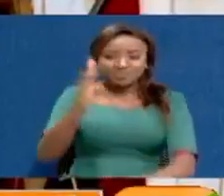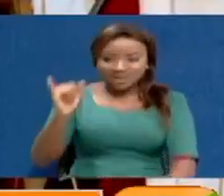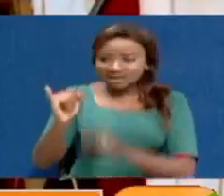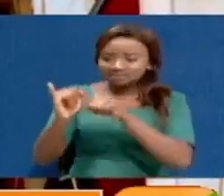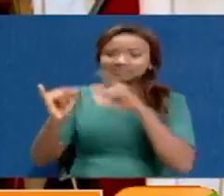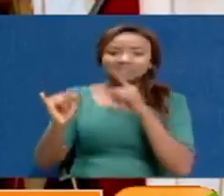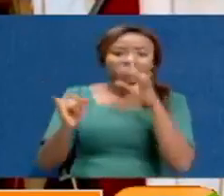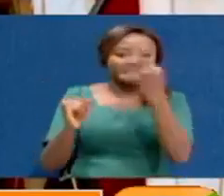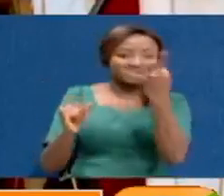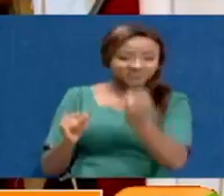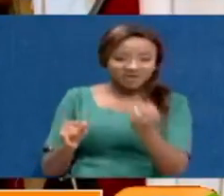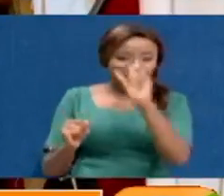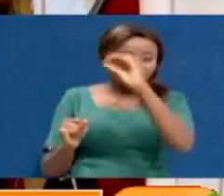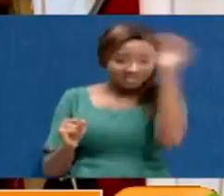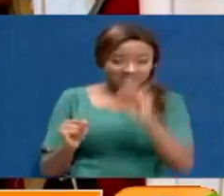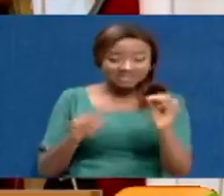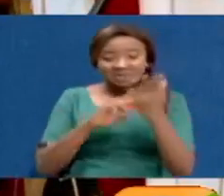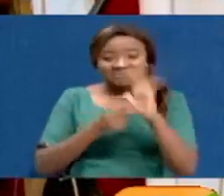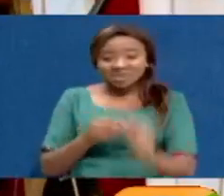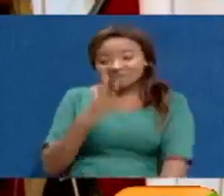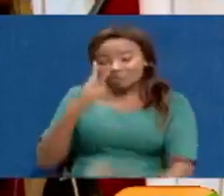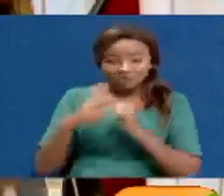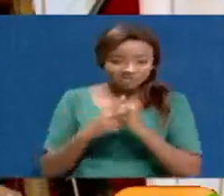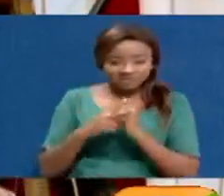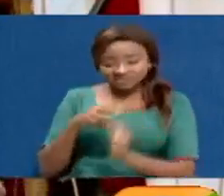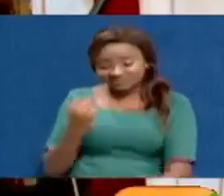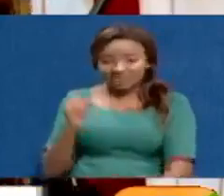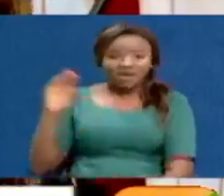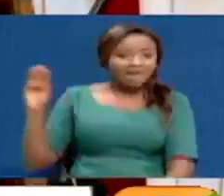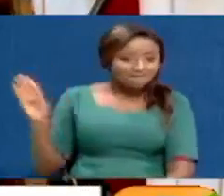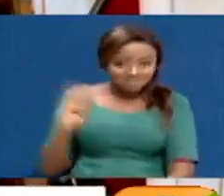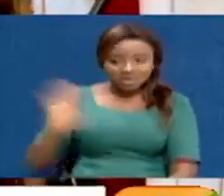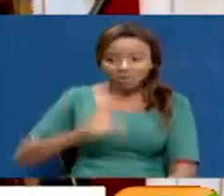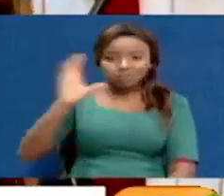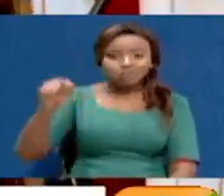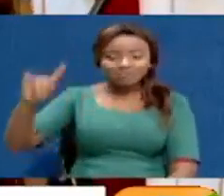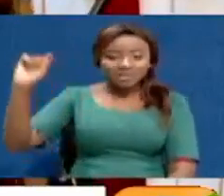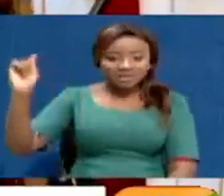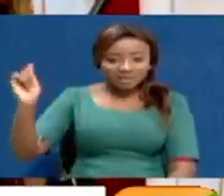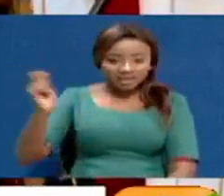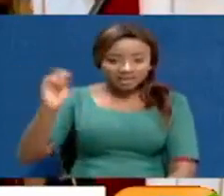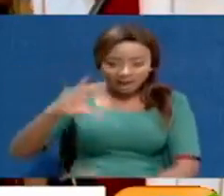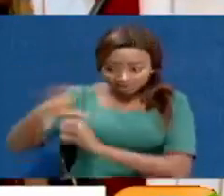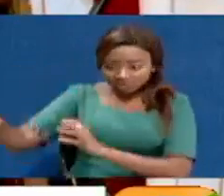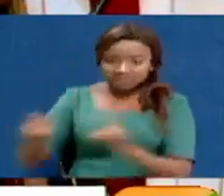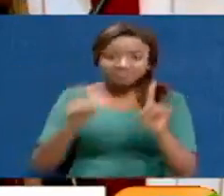is saying 35%, that means 475 billion to the counties, and Nairobi will get 25 billion,